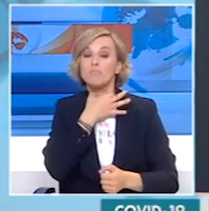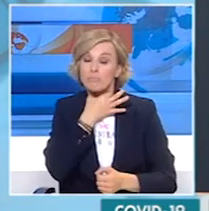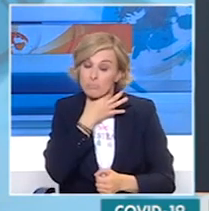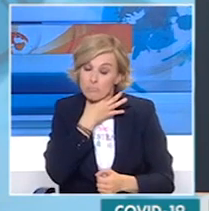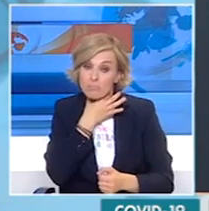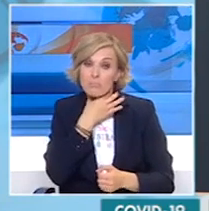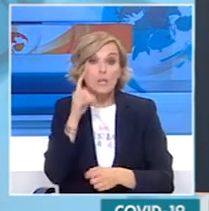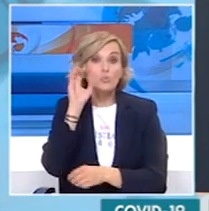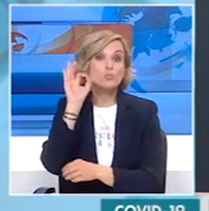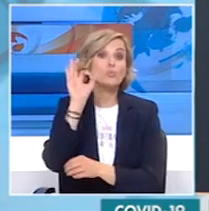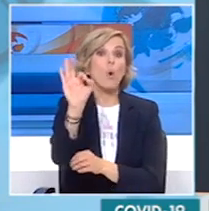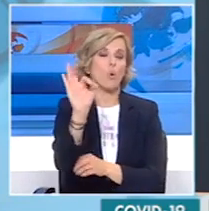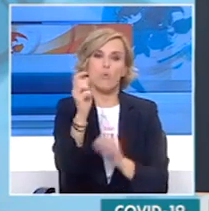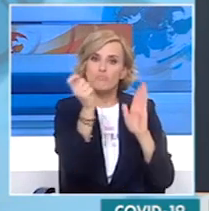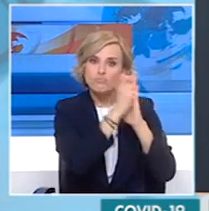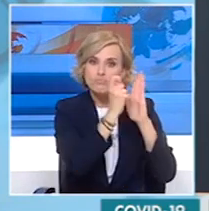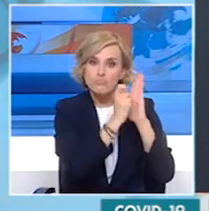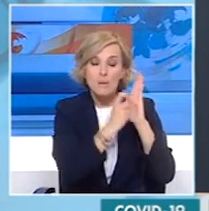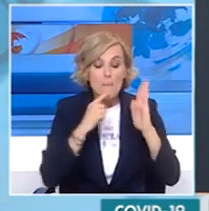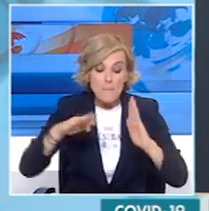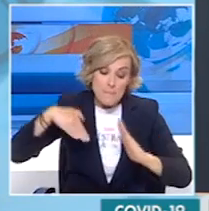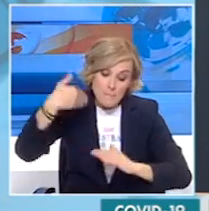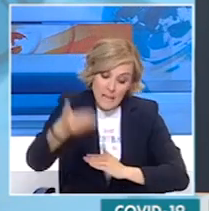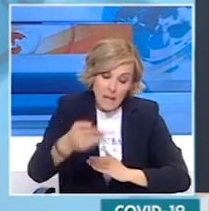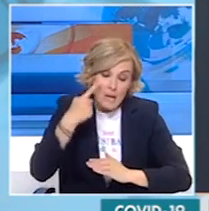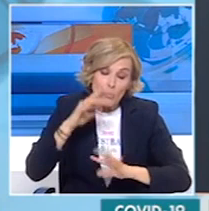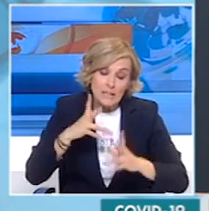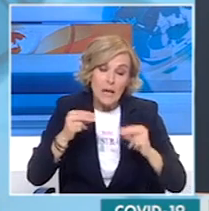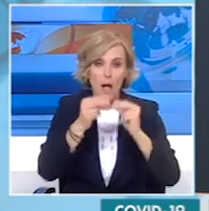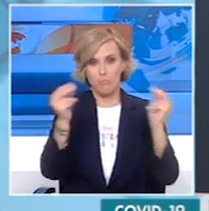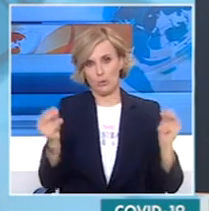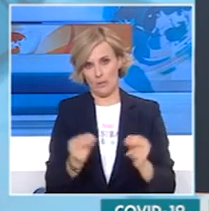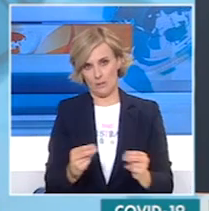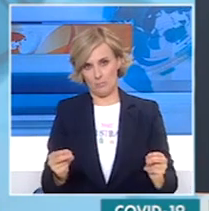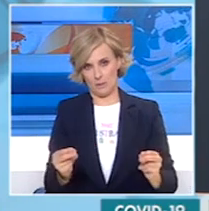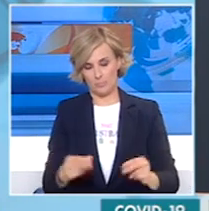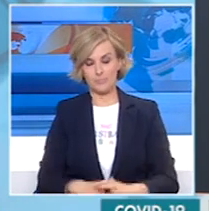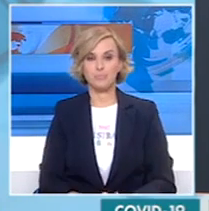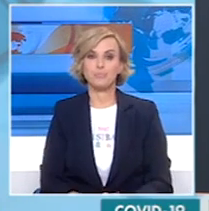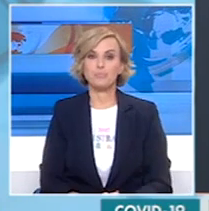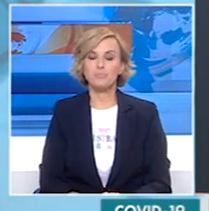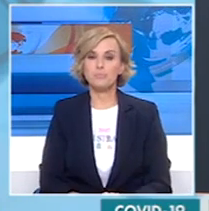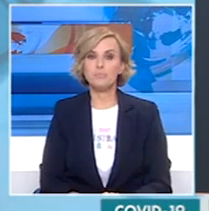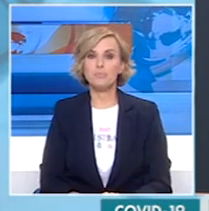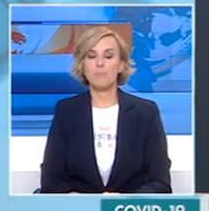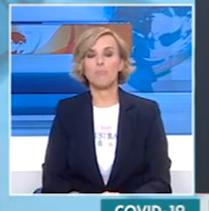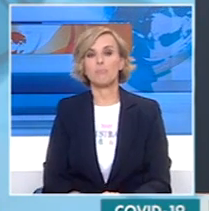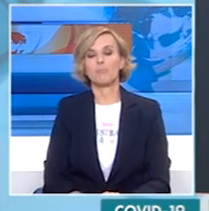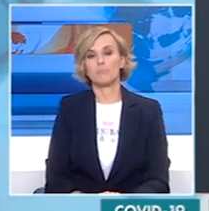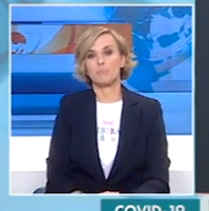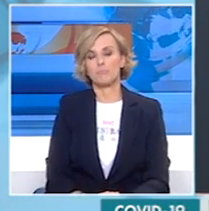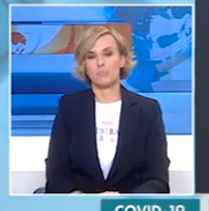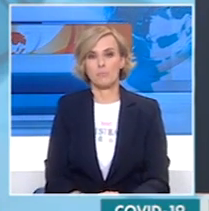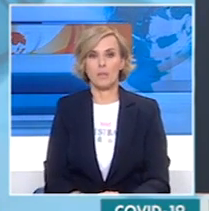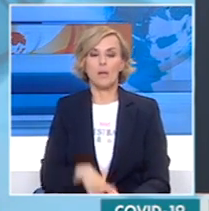και πάλι στοχευμένος στην επόμενη φάση της επιδημίας. Τώρα, όσον αφορά την εκτίμηση